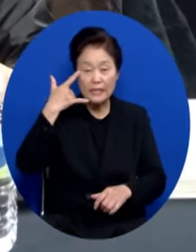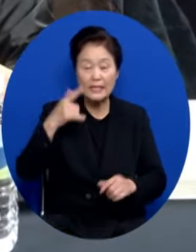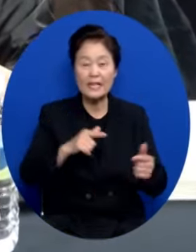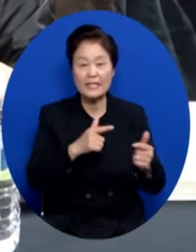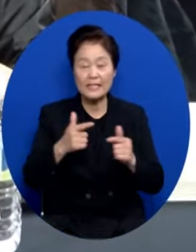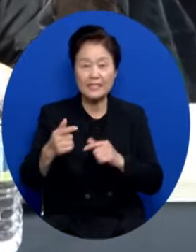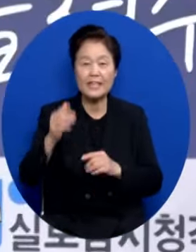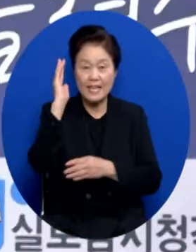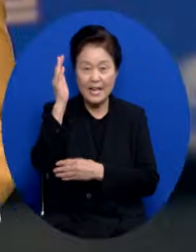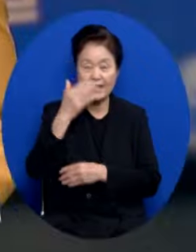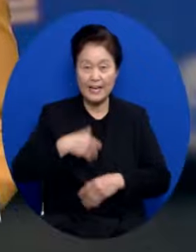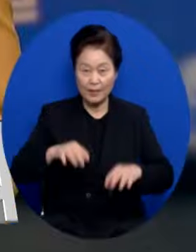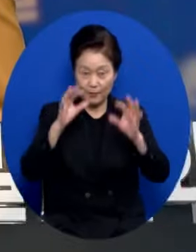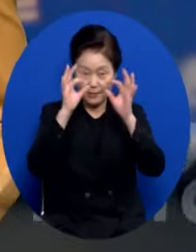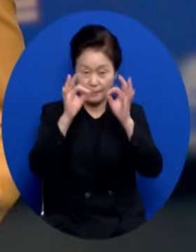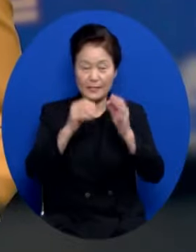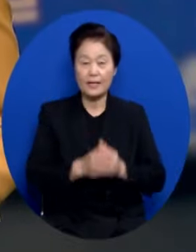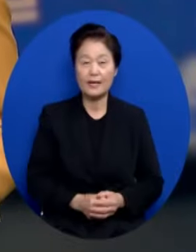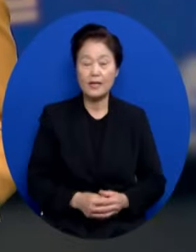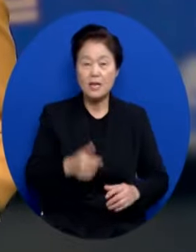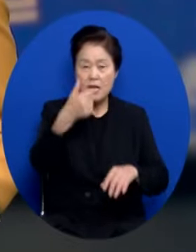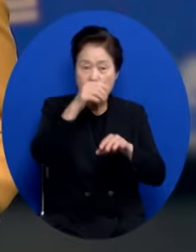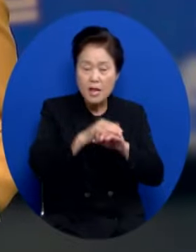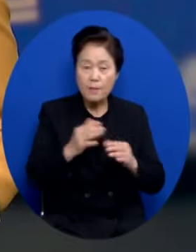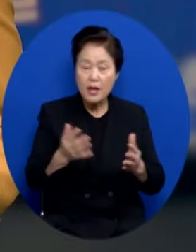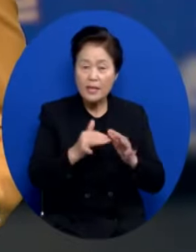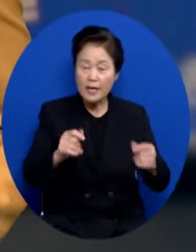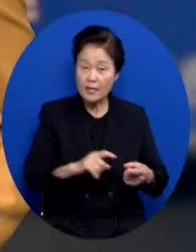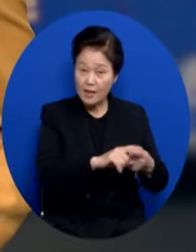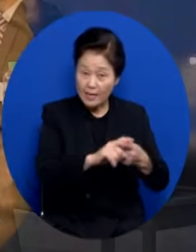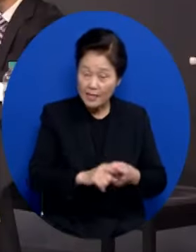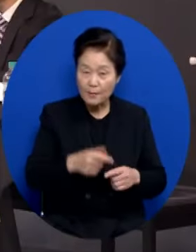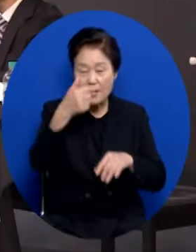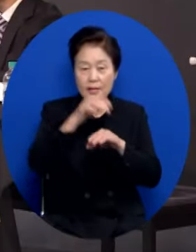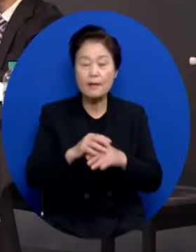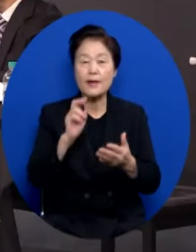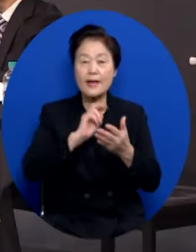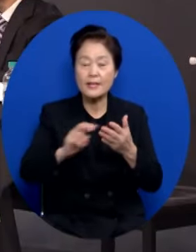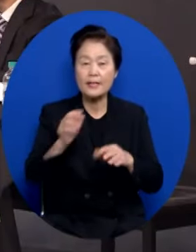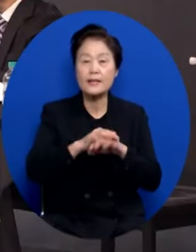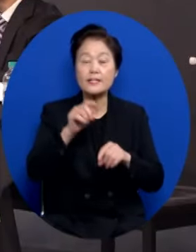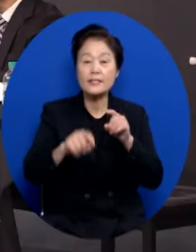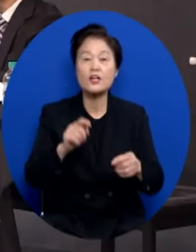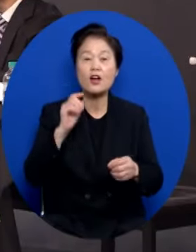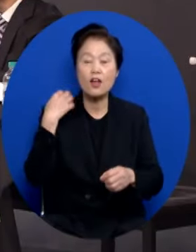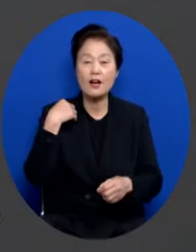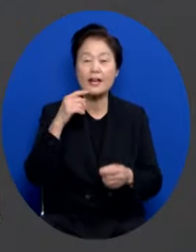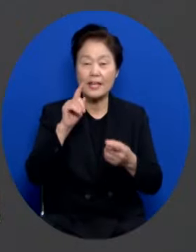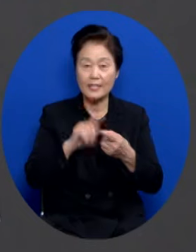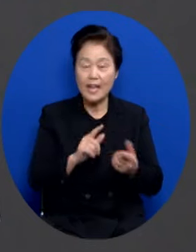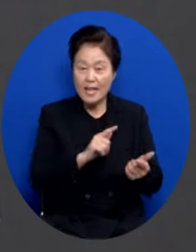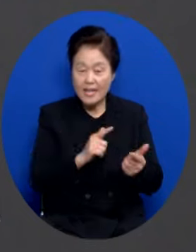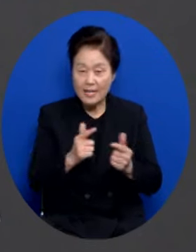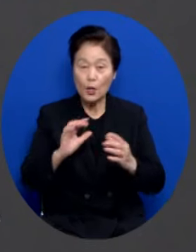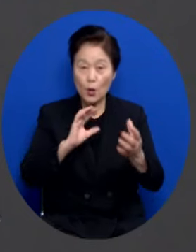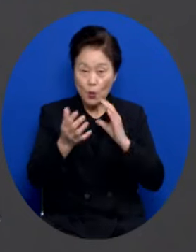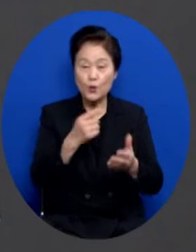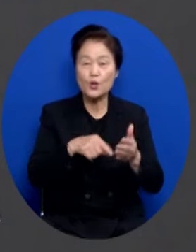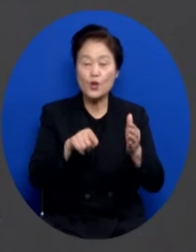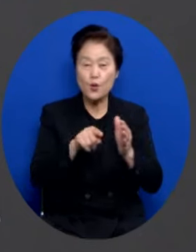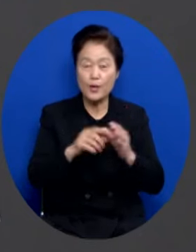이야기를 들어봤습니다. 예배 사역자 연합이 예배 찬양의 신학, 실천적 역할에 대해 다각적으로 논의하기 위한